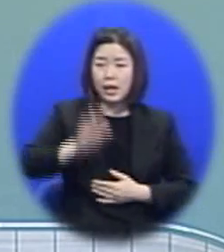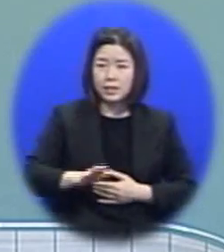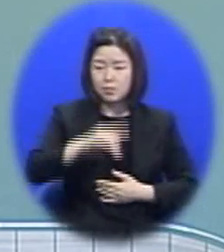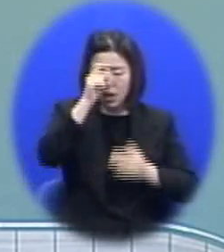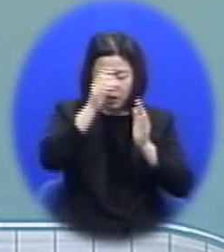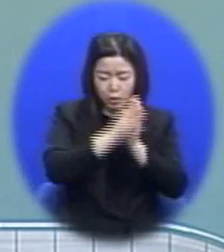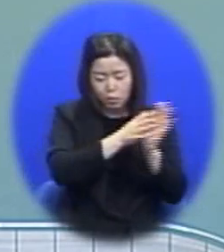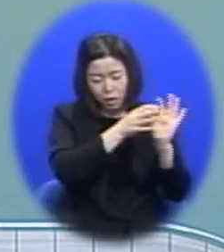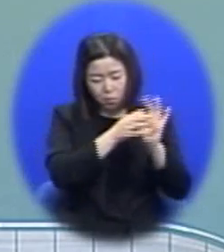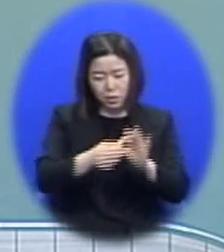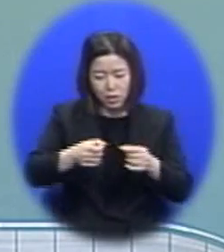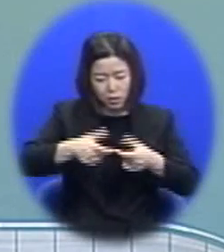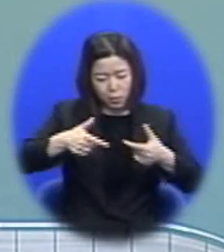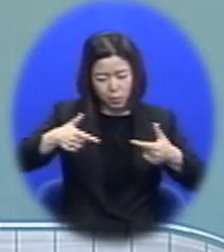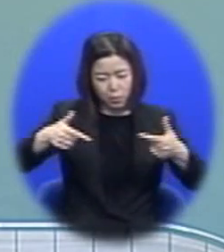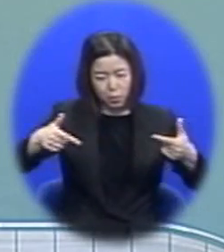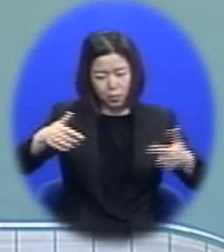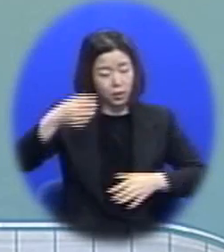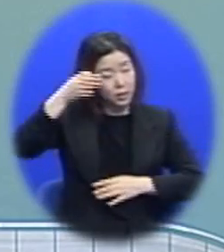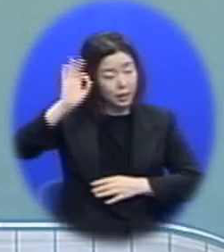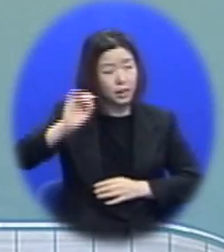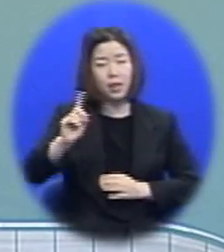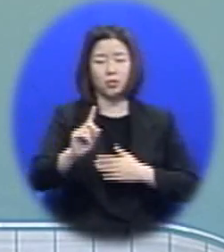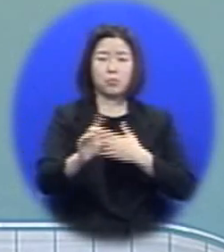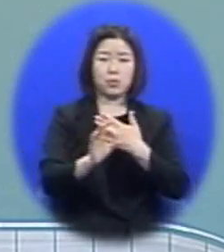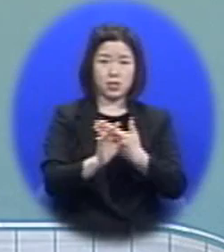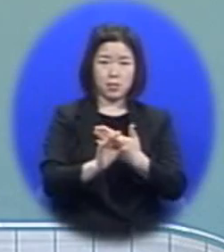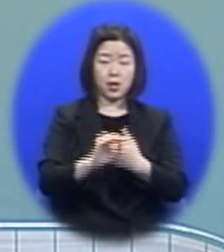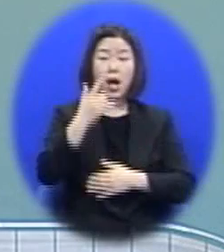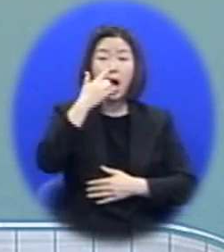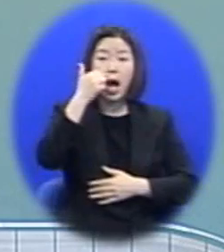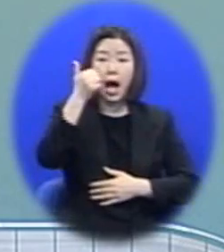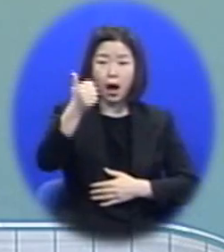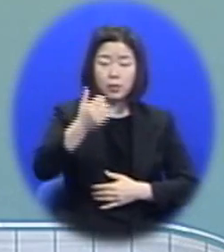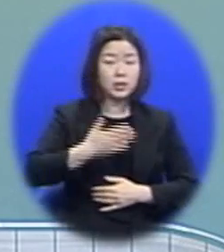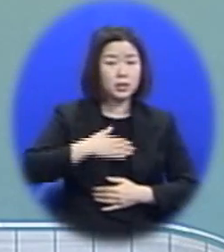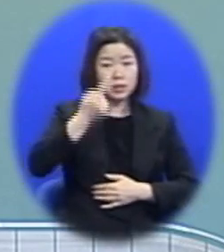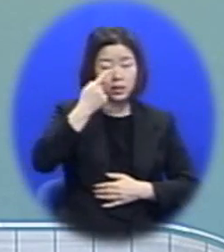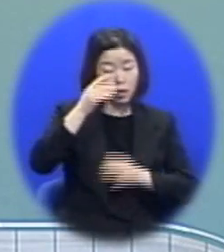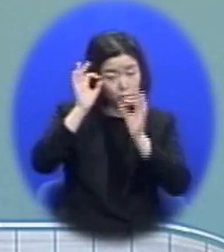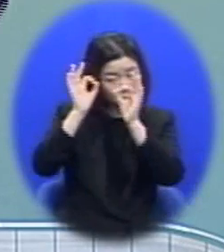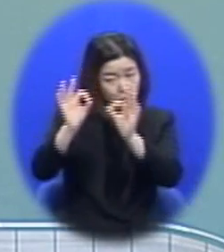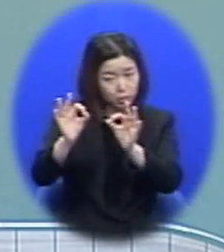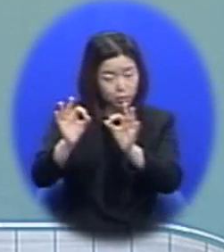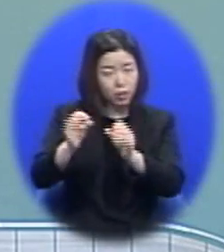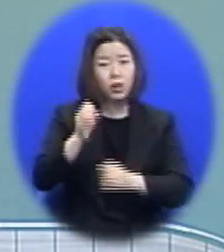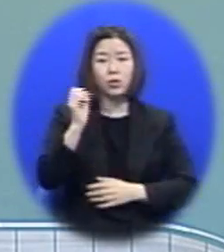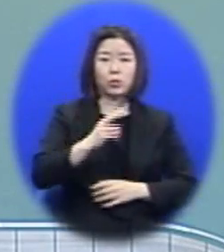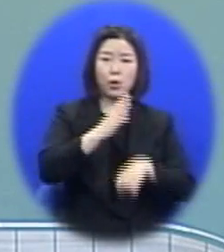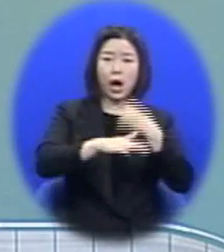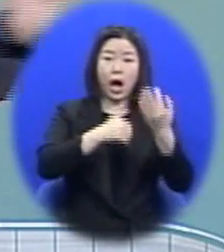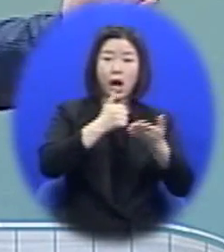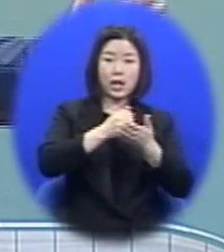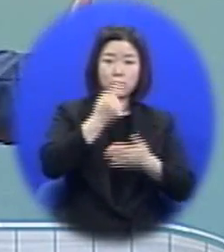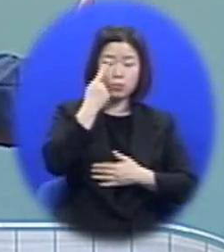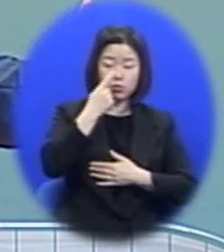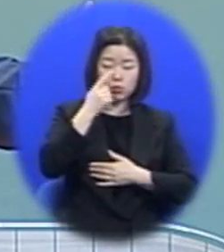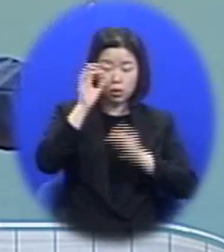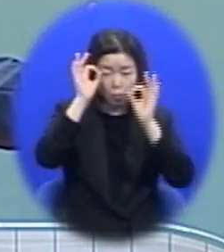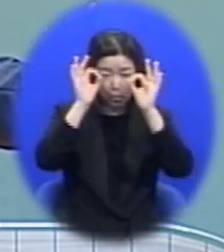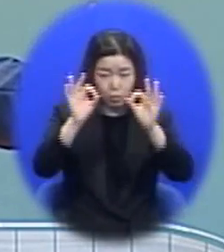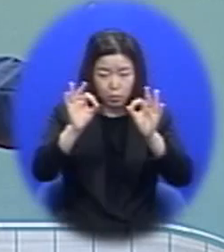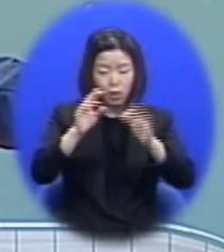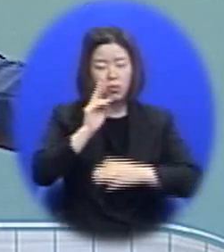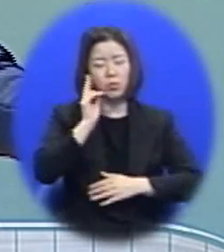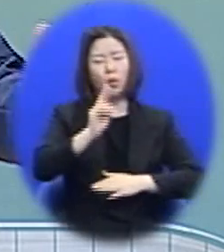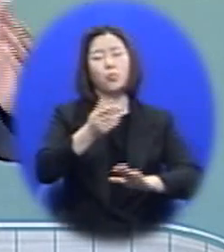기도하면서 점점점점 깨달아지는 것이 아버지 내 눈으로 보는 거하고 하나님의 눈으로 보는게 너무나 다르다는